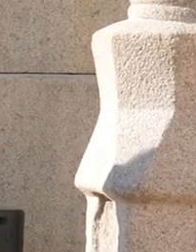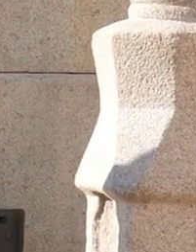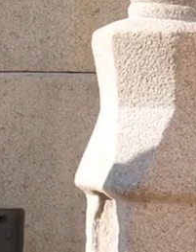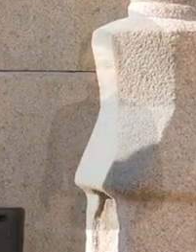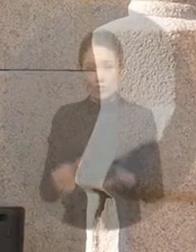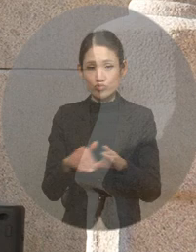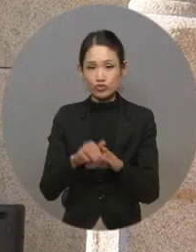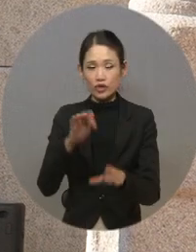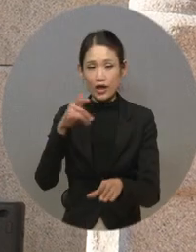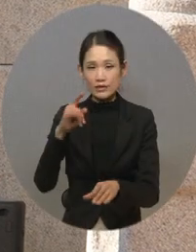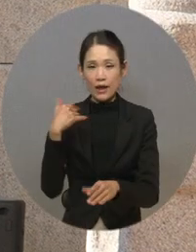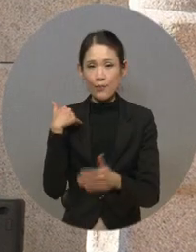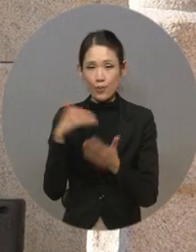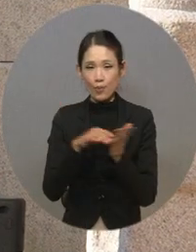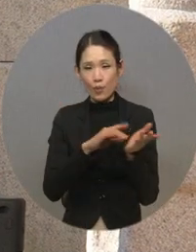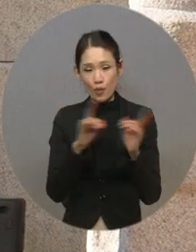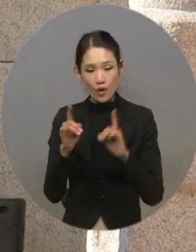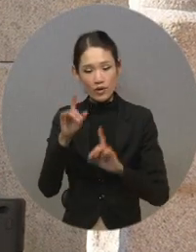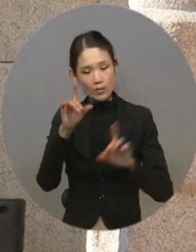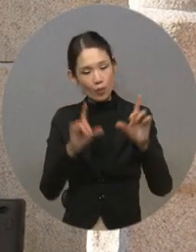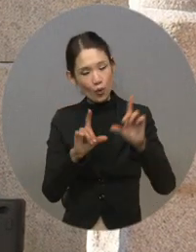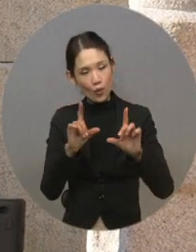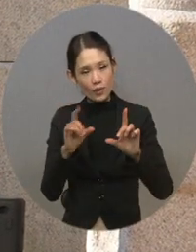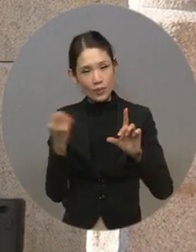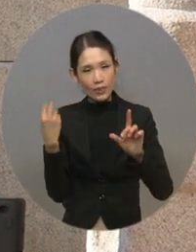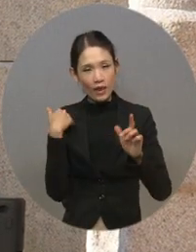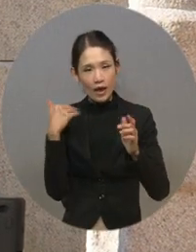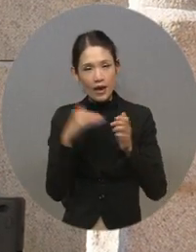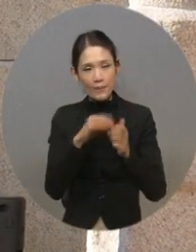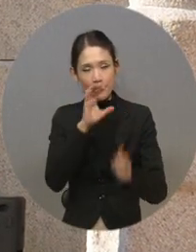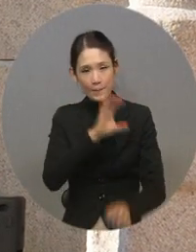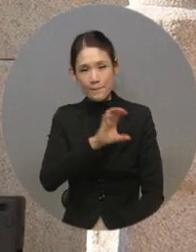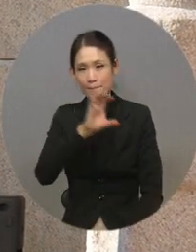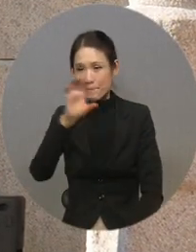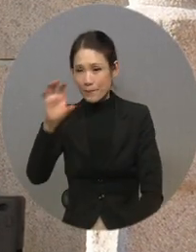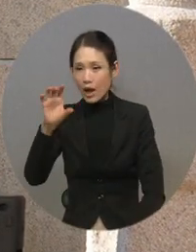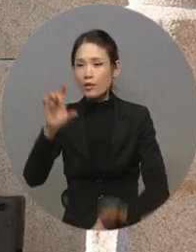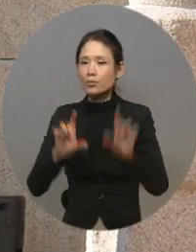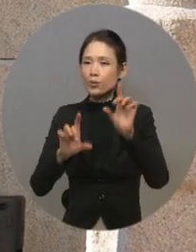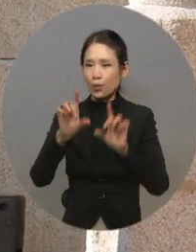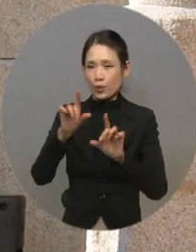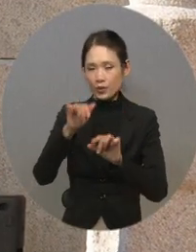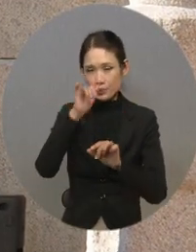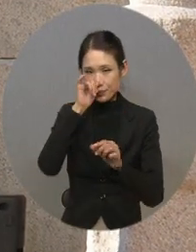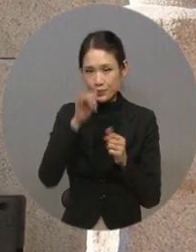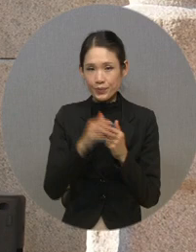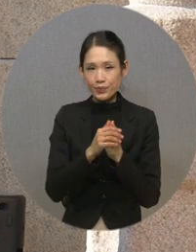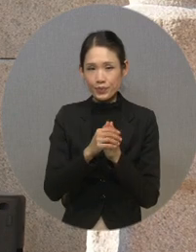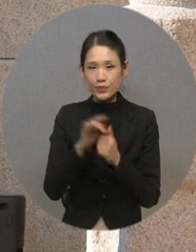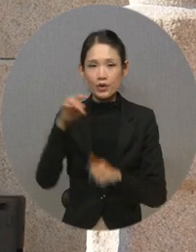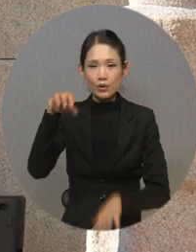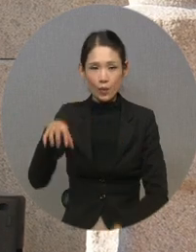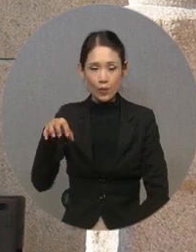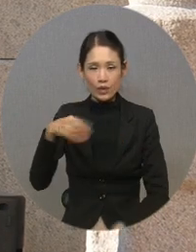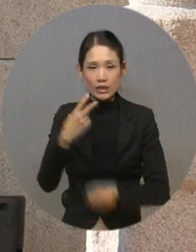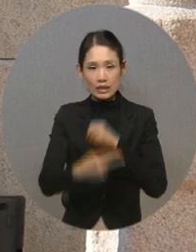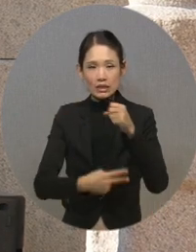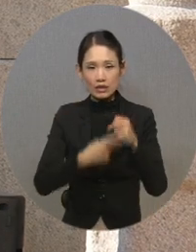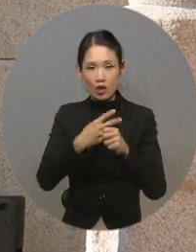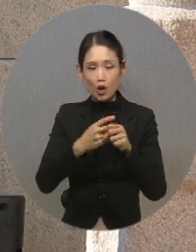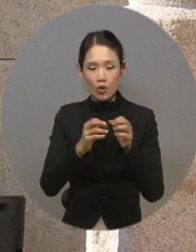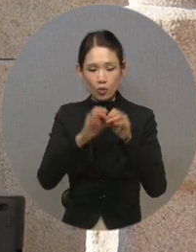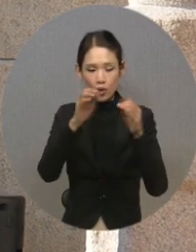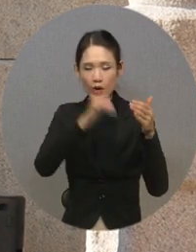문화재 복원은 그 당시의 모습을 최대한 복원하는 게 목적입니다. 이 월대도 2년간의 공사 끝에 대부분